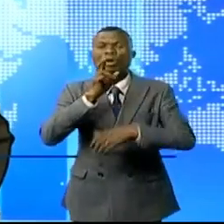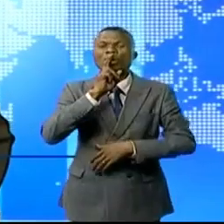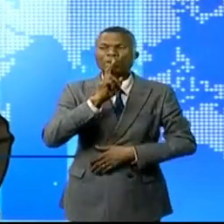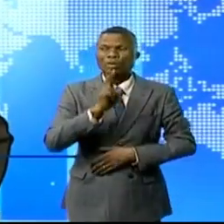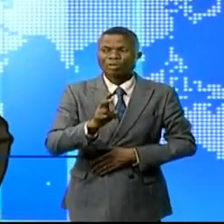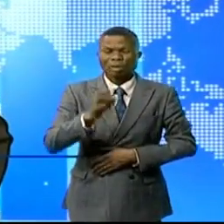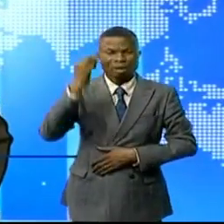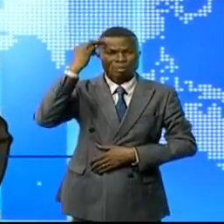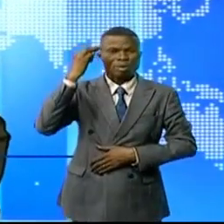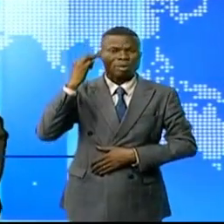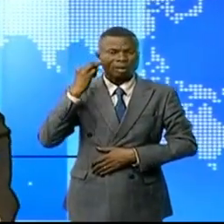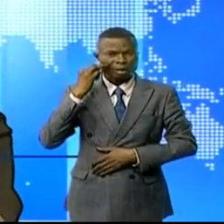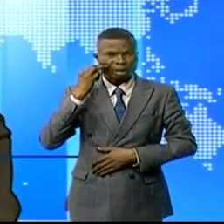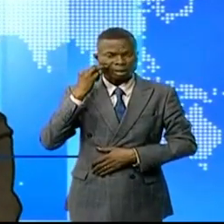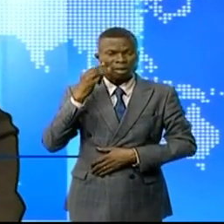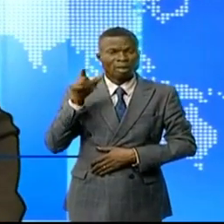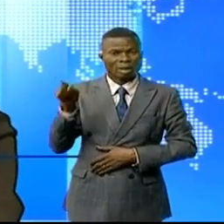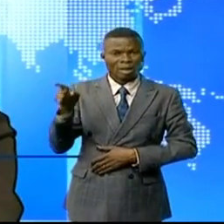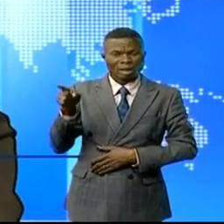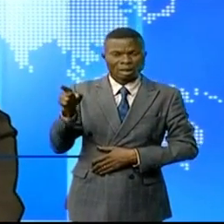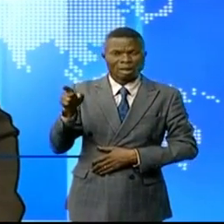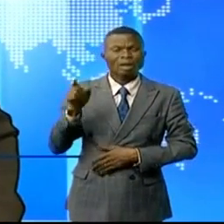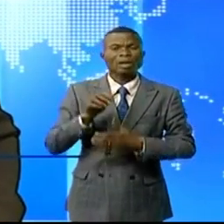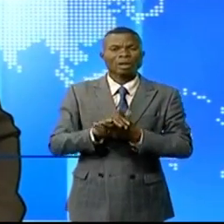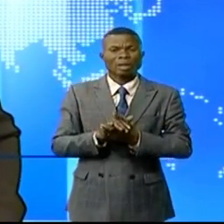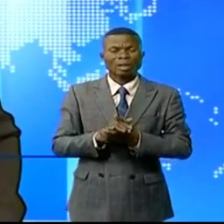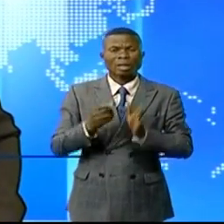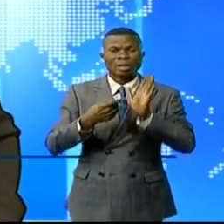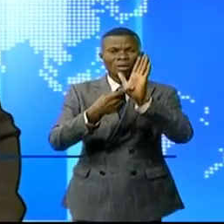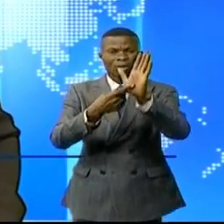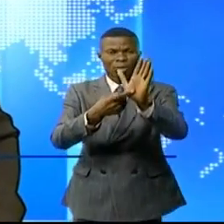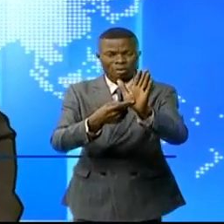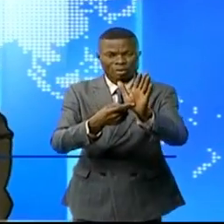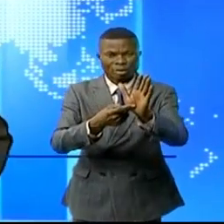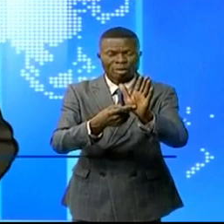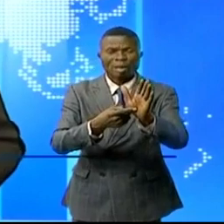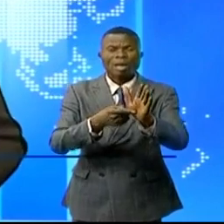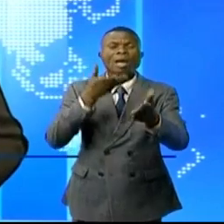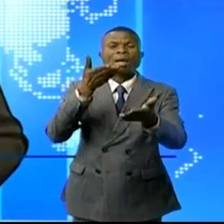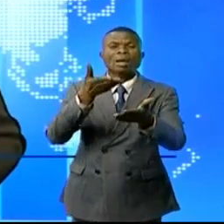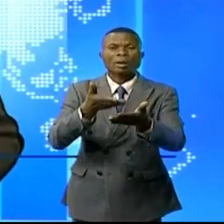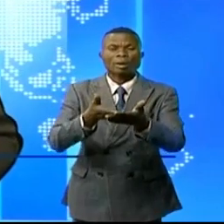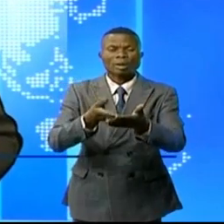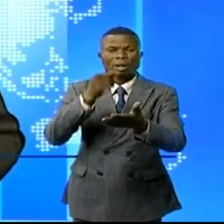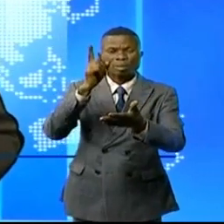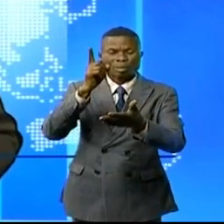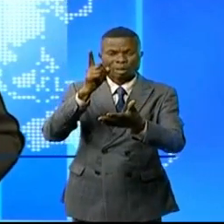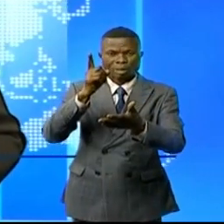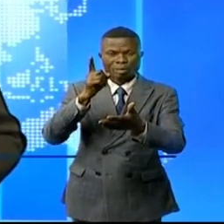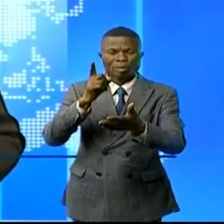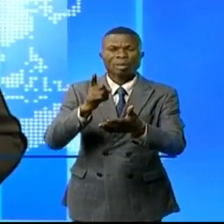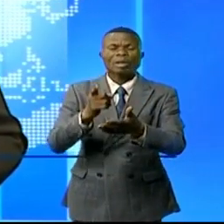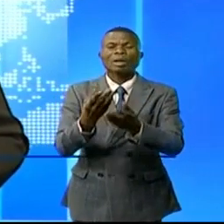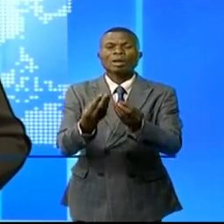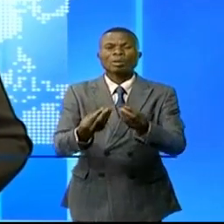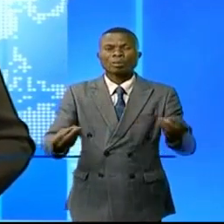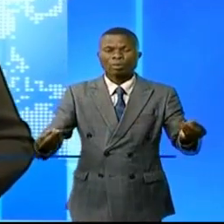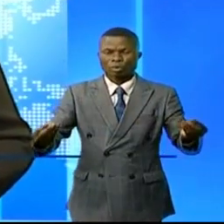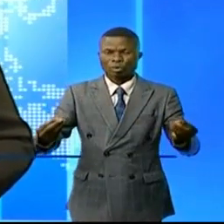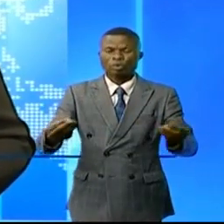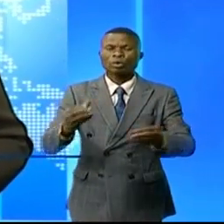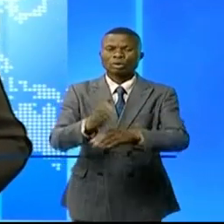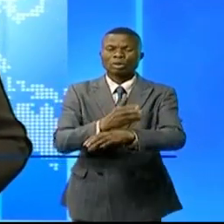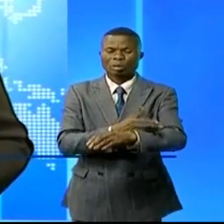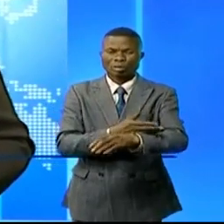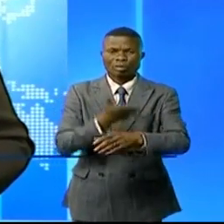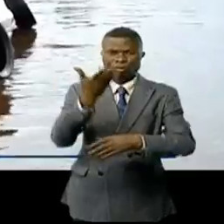La municipalité de cette entité administrative a présenté à titre symbolique la première vedette de croisière. Cédric Kenina était